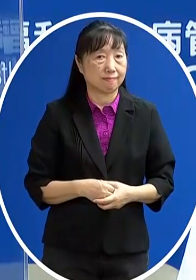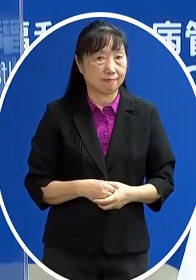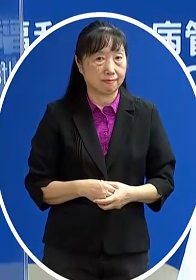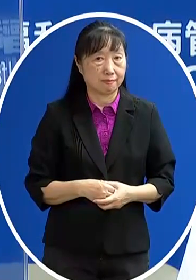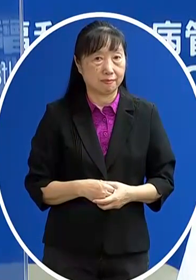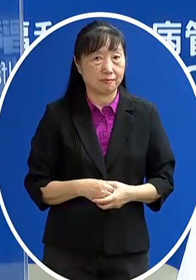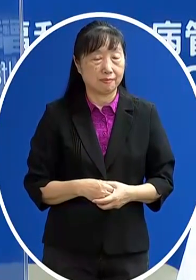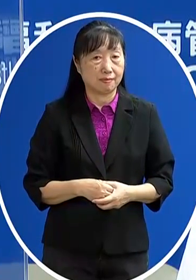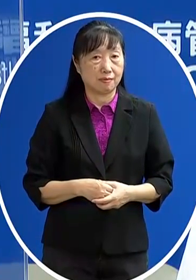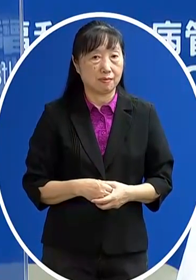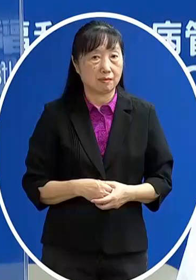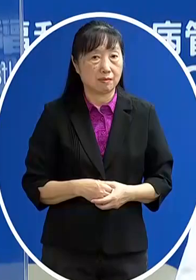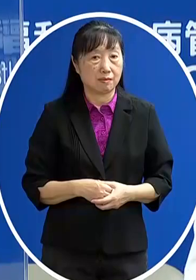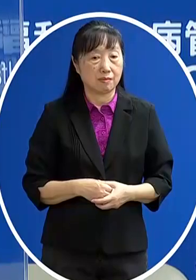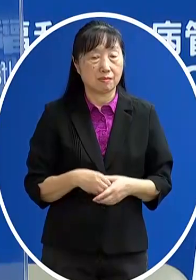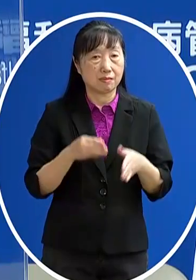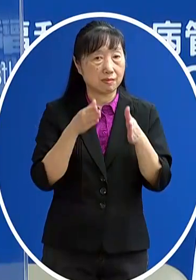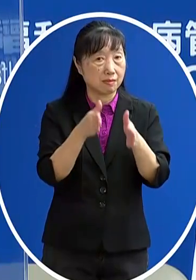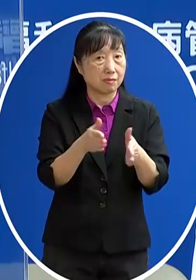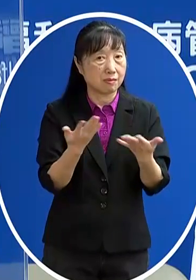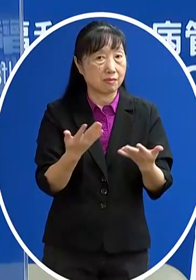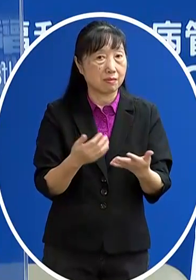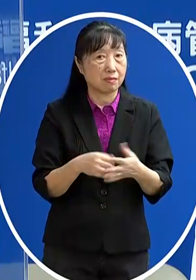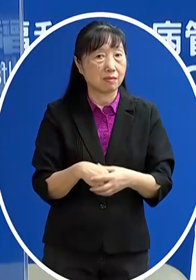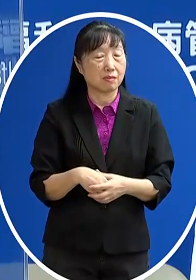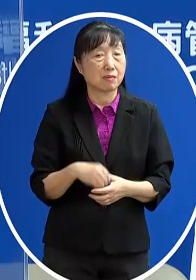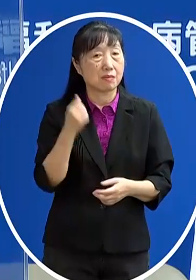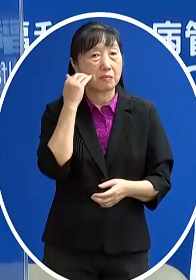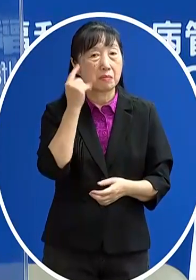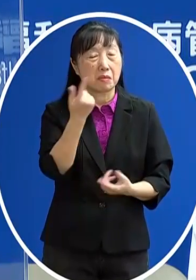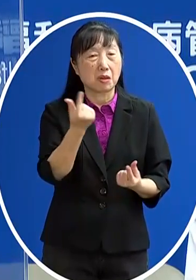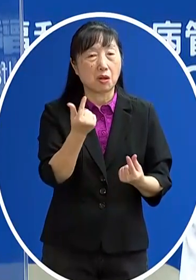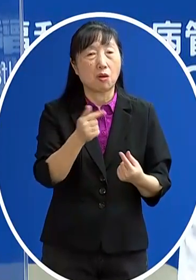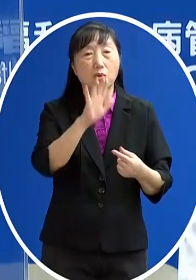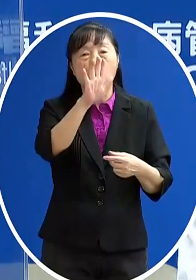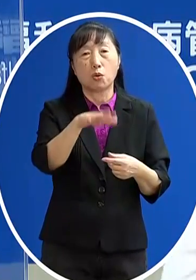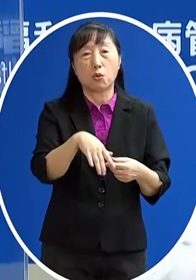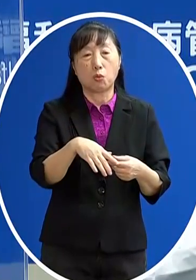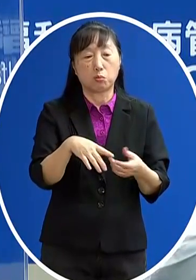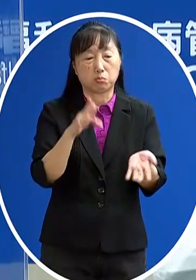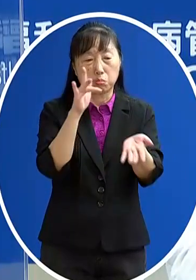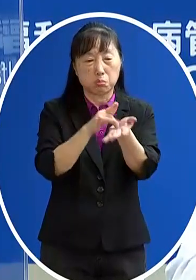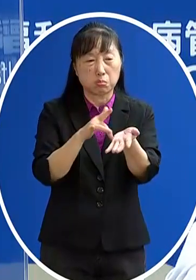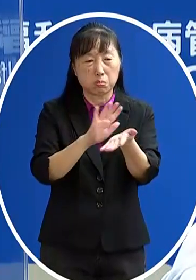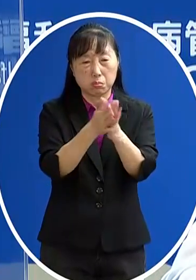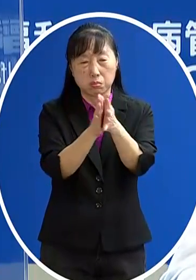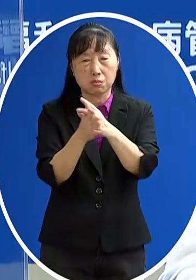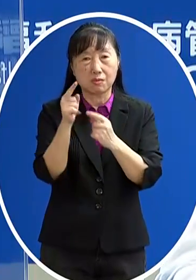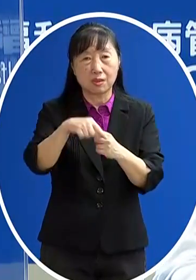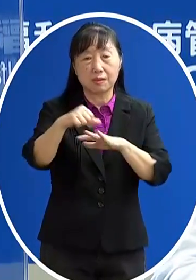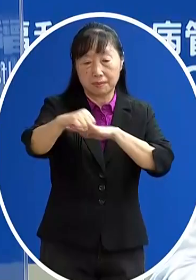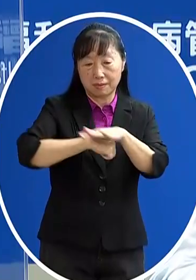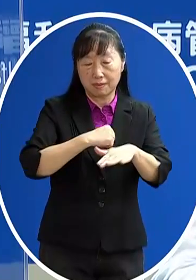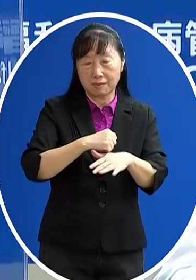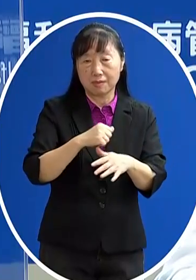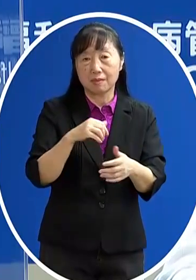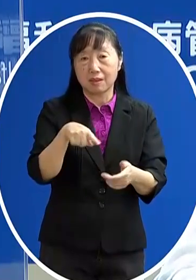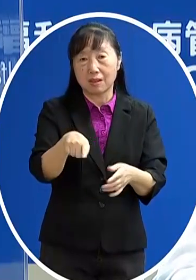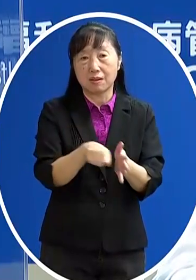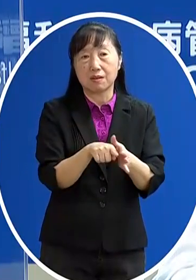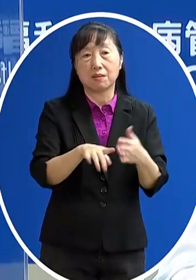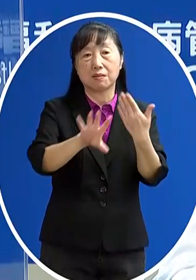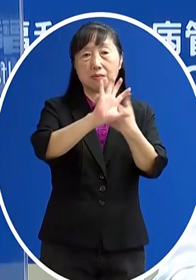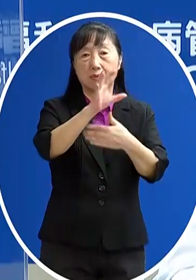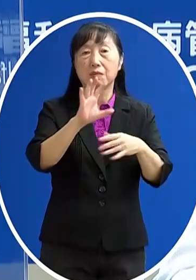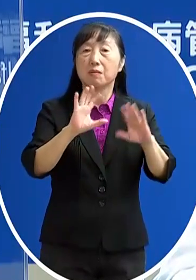哈，在整体哈，在这样的变异株进来，有些国家像美国、跟 CDC 等等都有提出一些相关的警